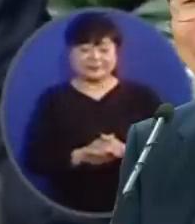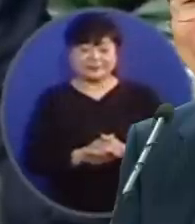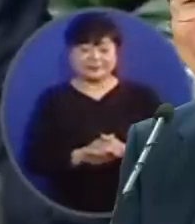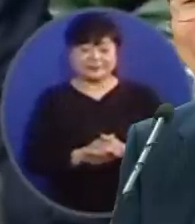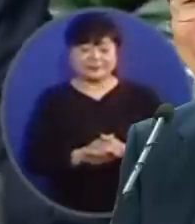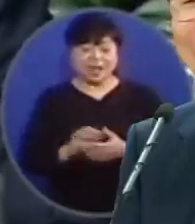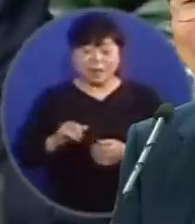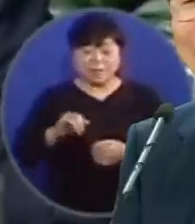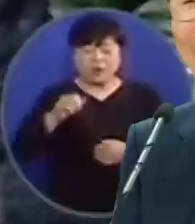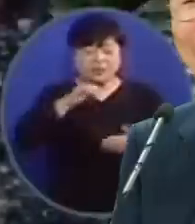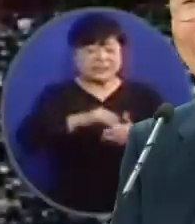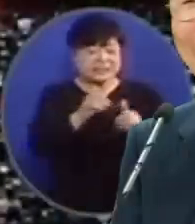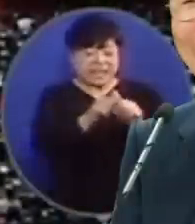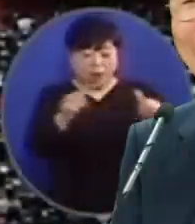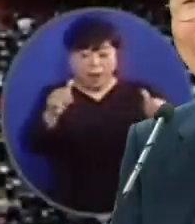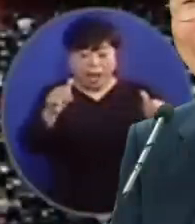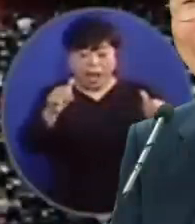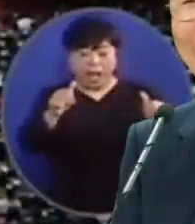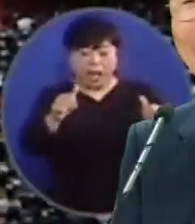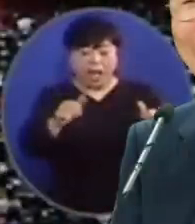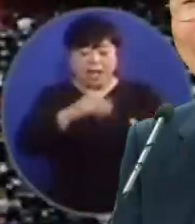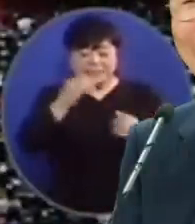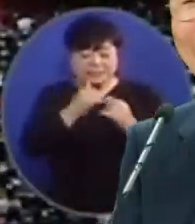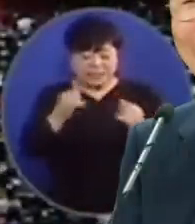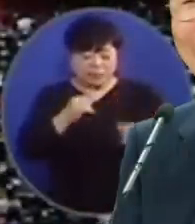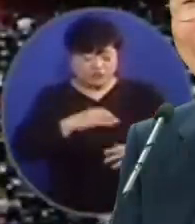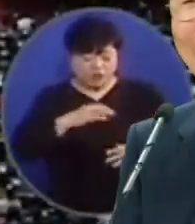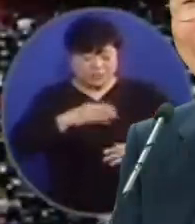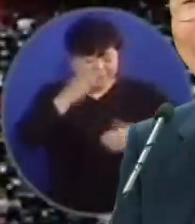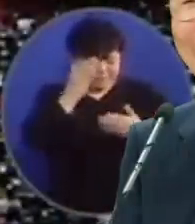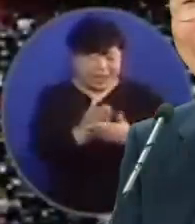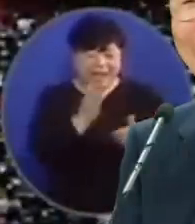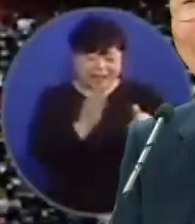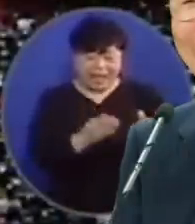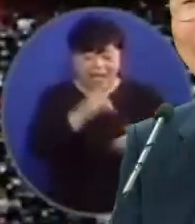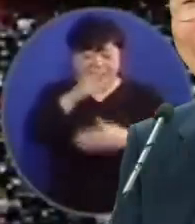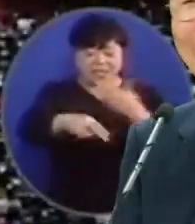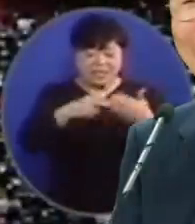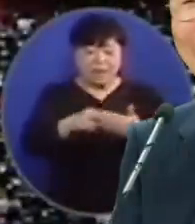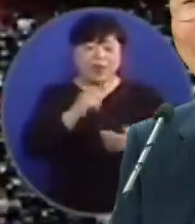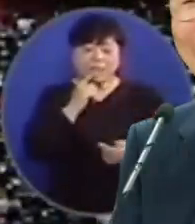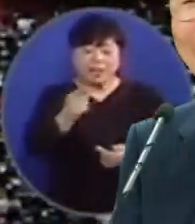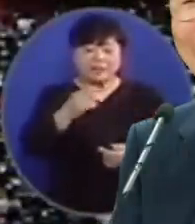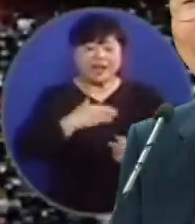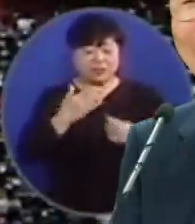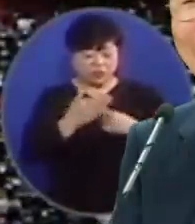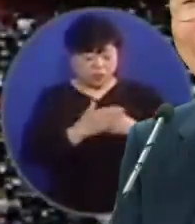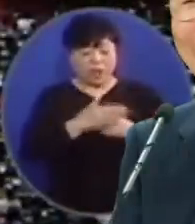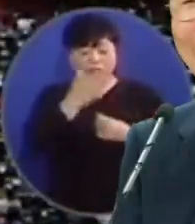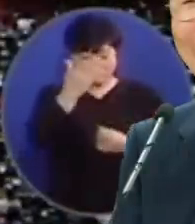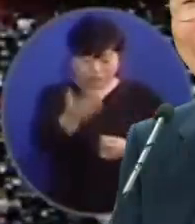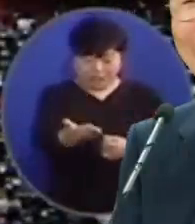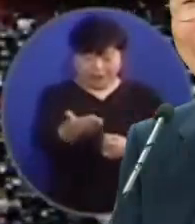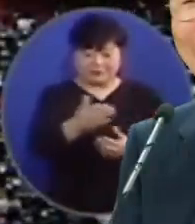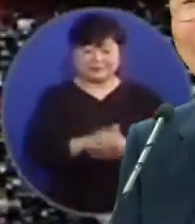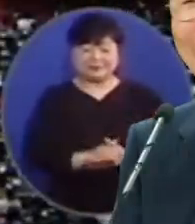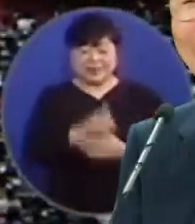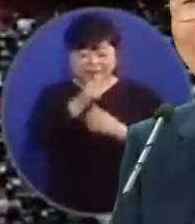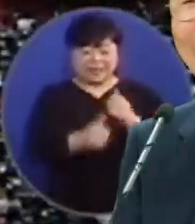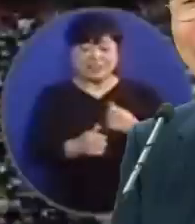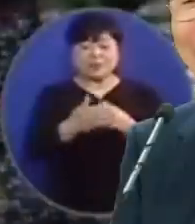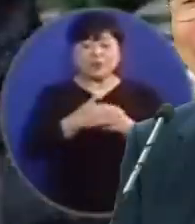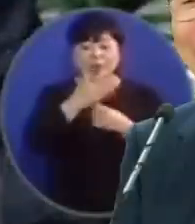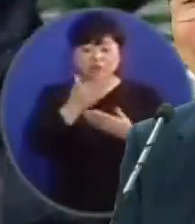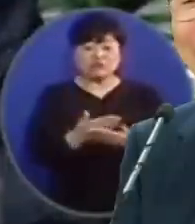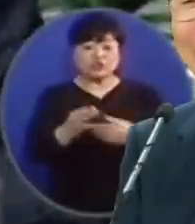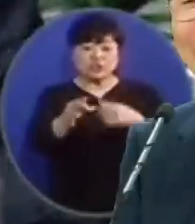너 버르지 같은 야곱아 너 이스라엘 사람들아 두려워하지 말라 나 야훼가 말하니 내가 너를 도울 것이라. 하나님이